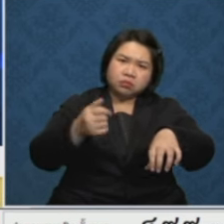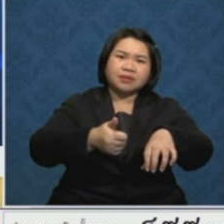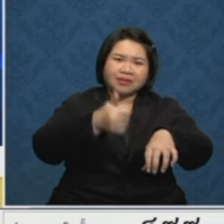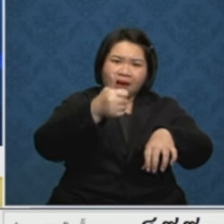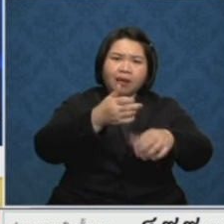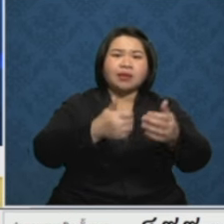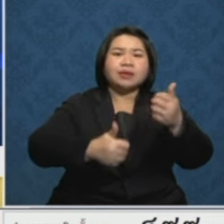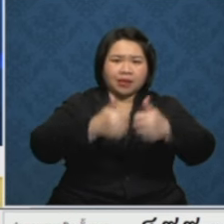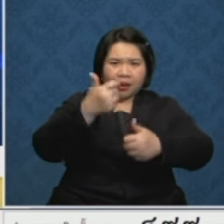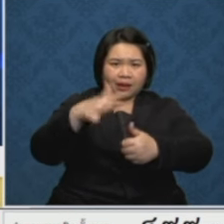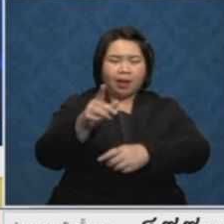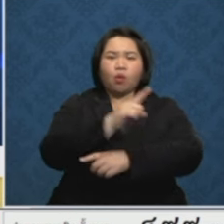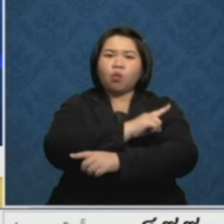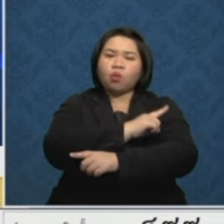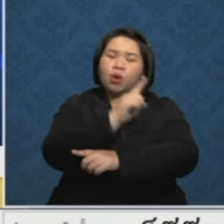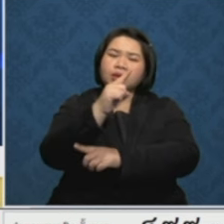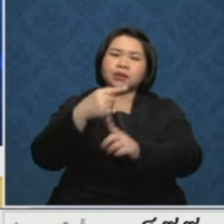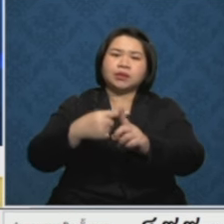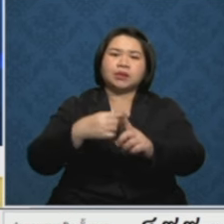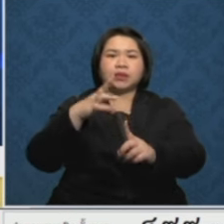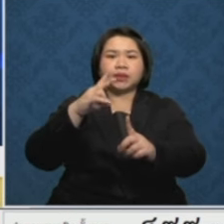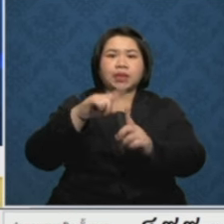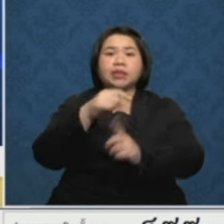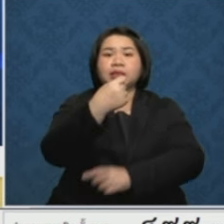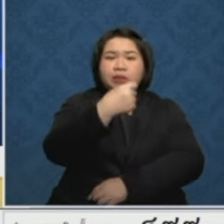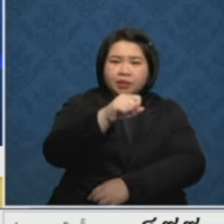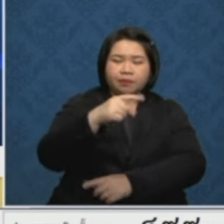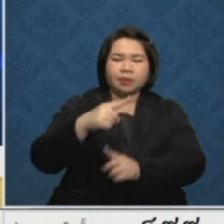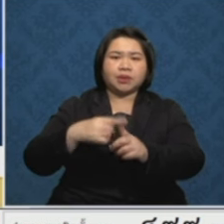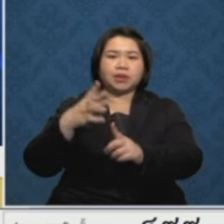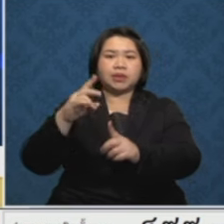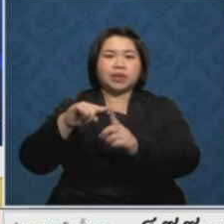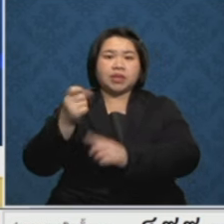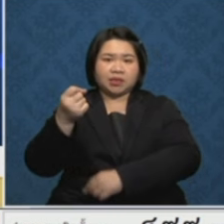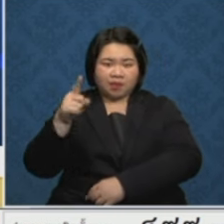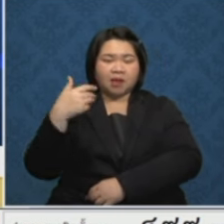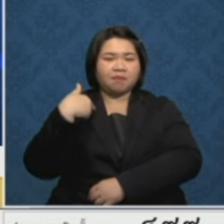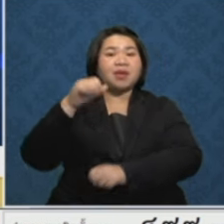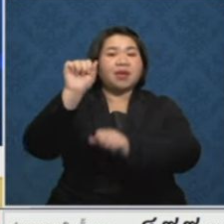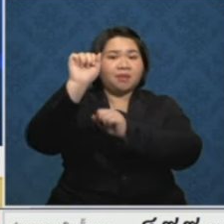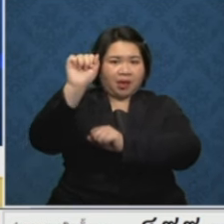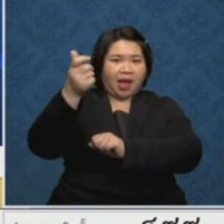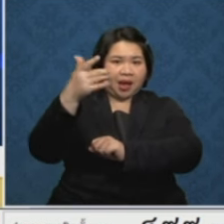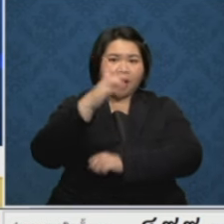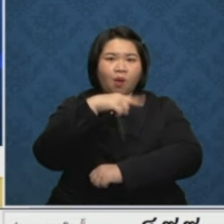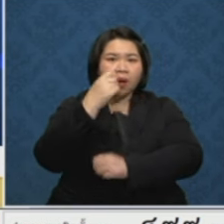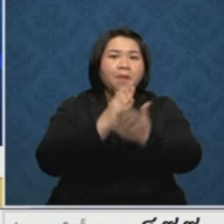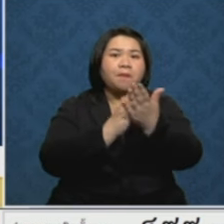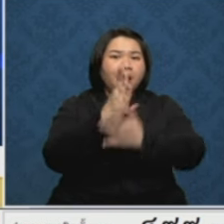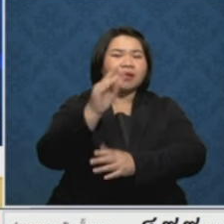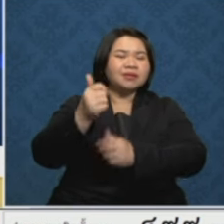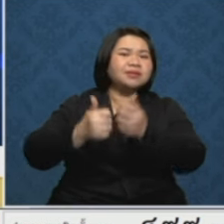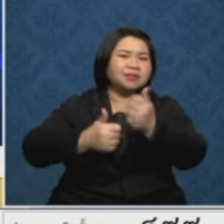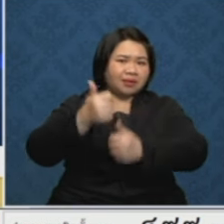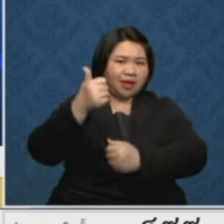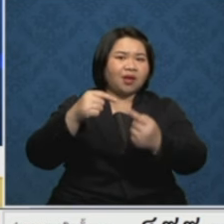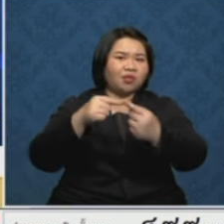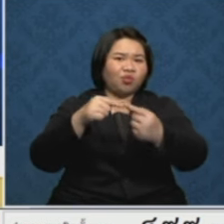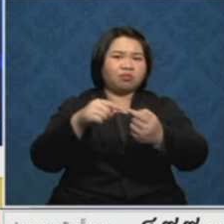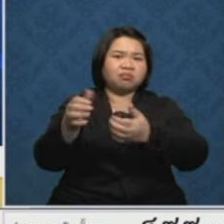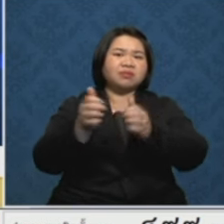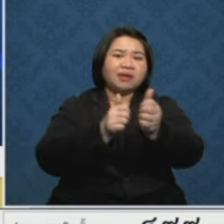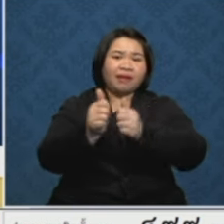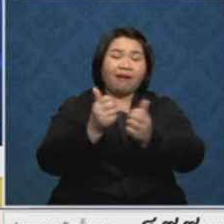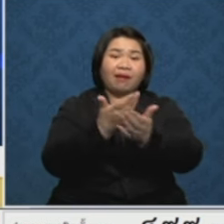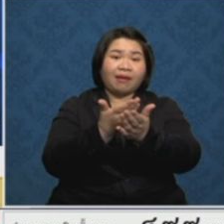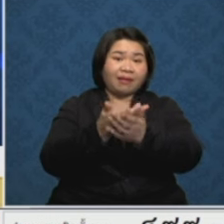ชนะวันที่10กรกฎาคมกับวันที่11กรกฎาคมเพิ่งจะมีการประกาศผู้ชนะไปเท่านั้นเองในส่วนของระบบ